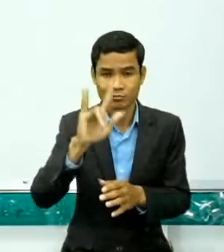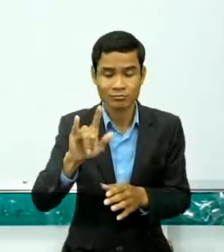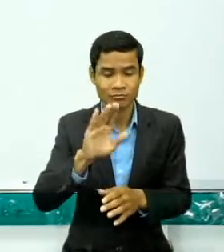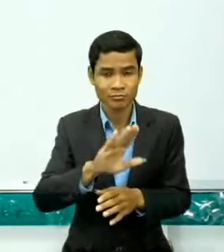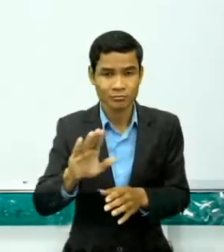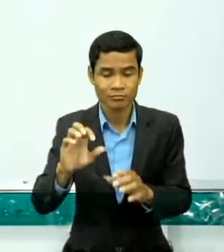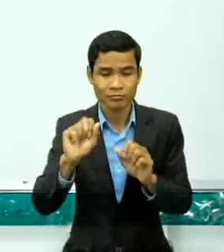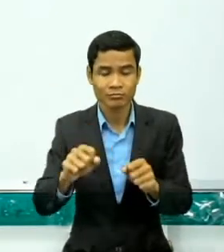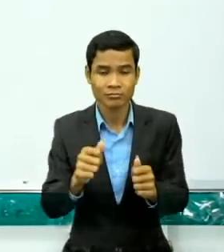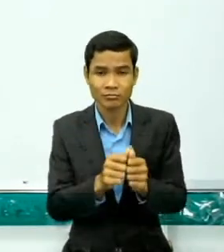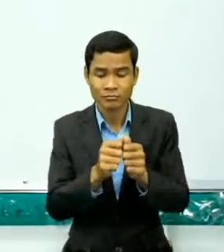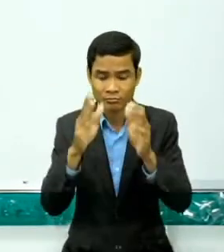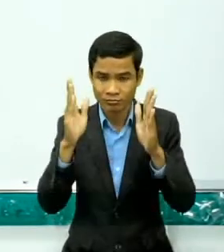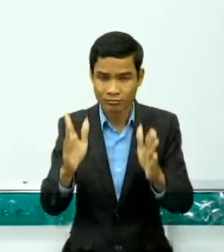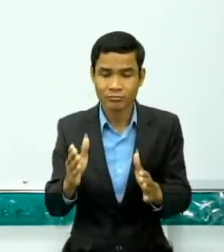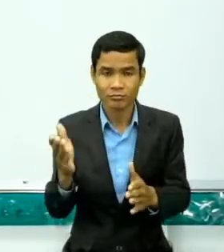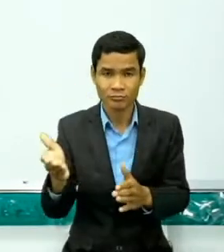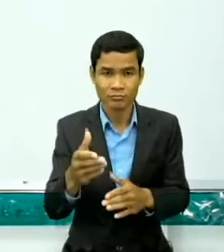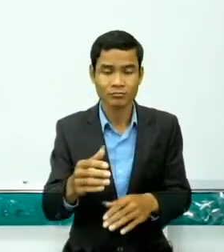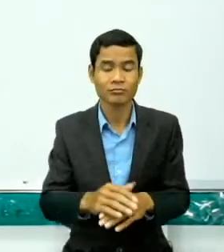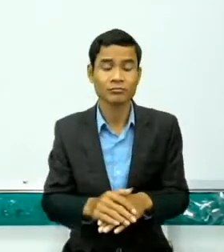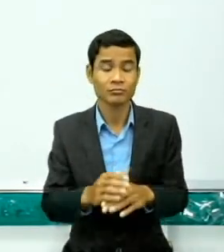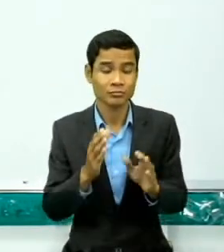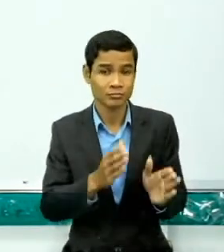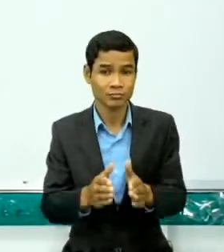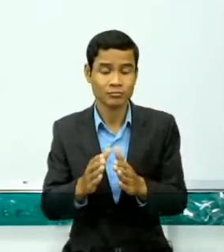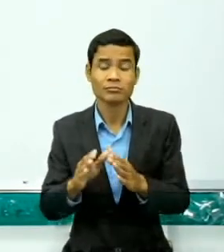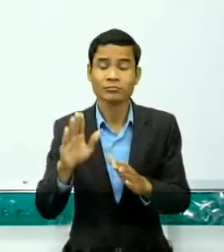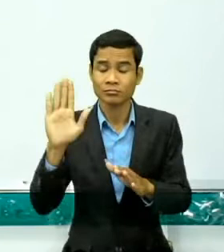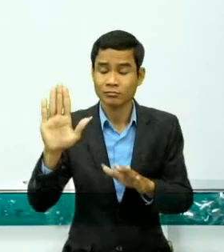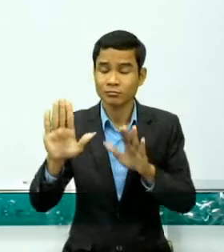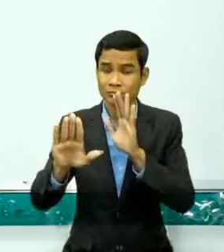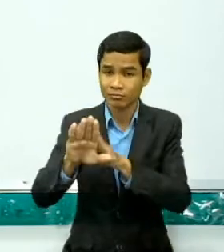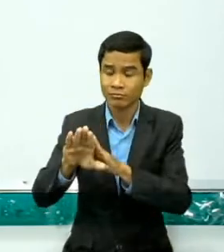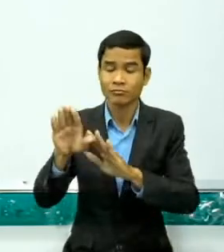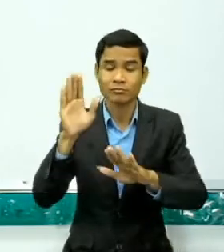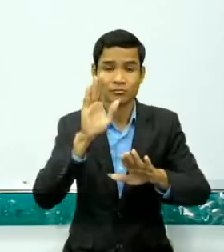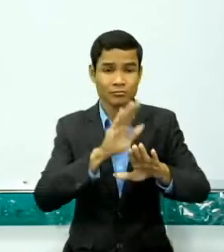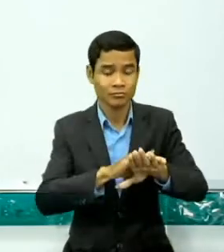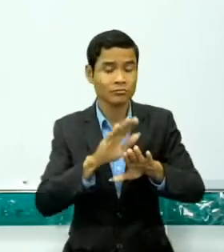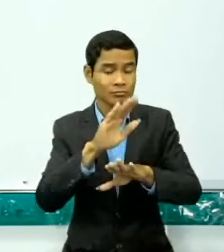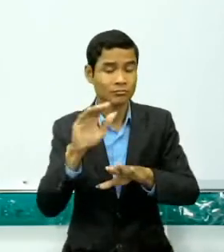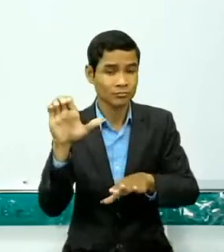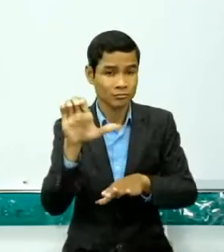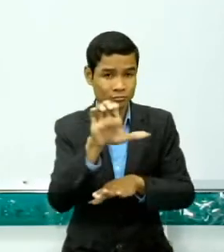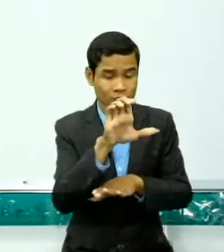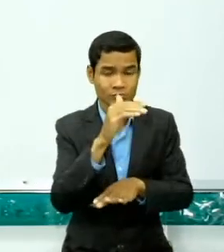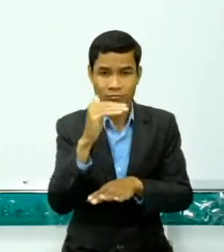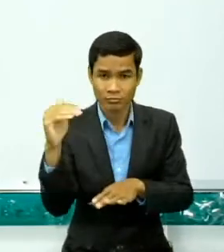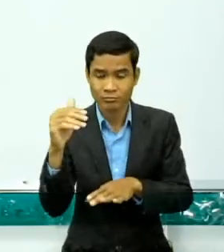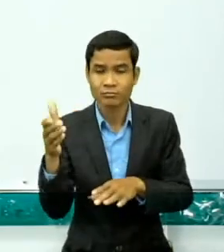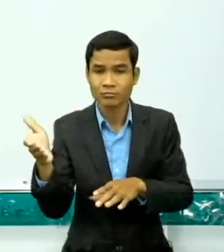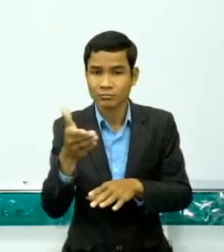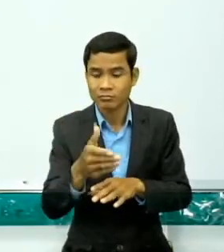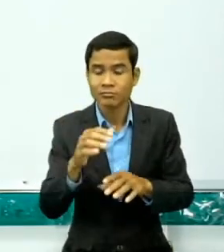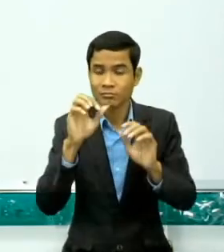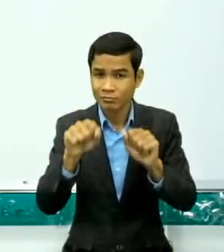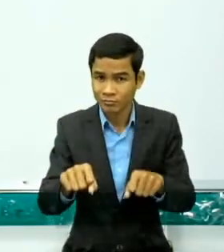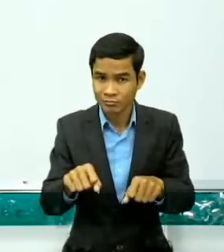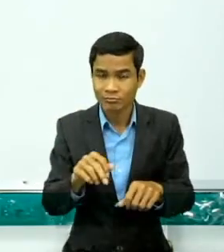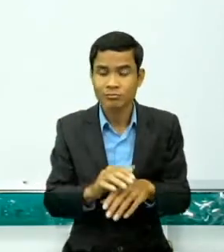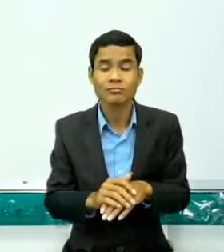ជាមួយអ្នកគ្រូណាកូនក្រោកឡើងកូនត្រៀមដៃទាំងសងខាងណាគឺដៃស្ដាំនិងដៃឆ្វេងចាហើយយើងនឹងប្រកបសូ